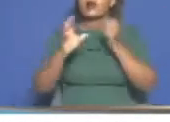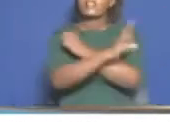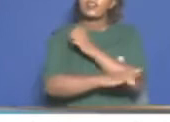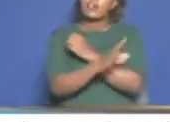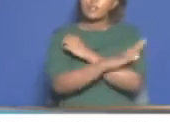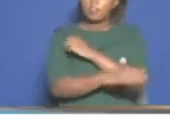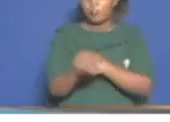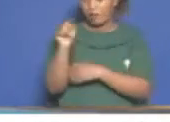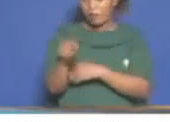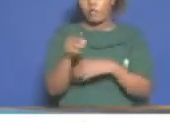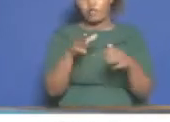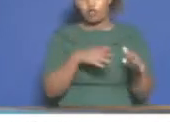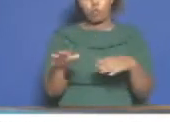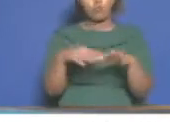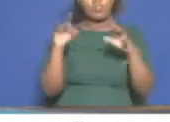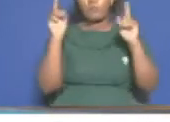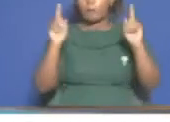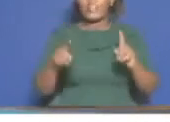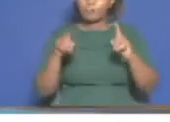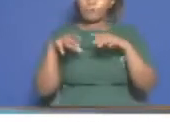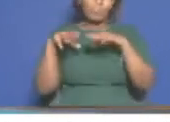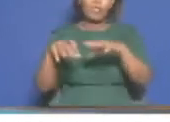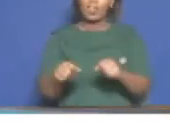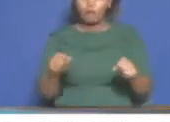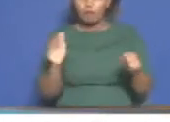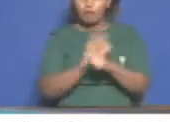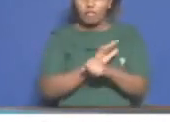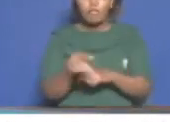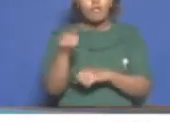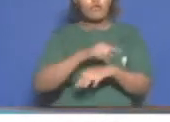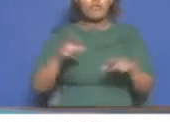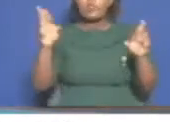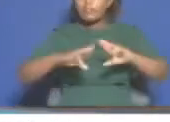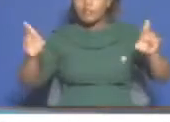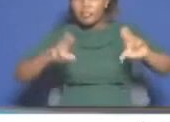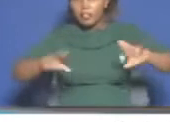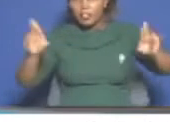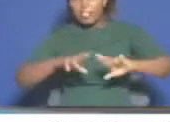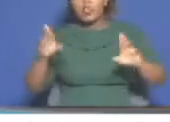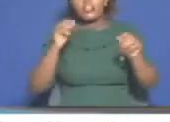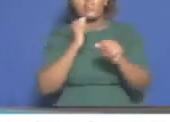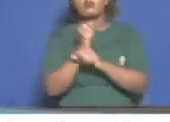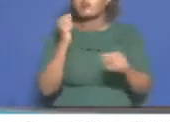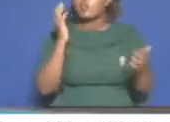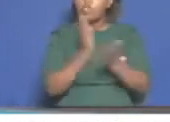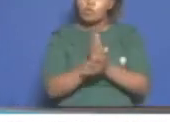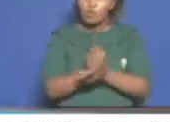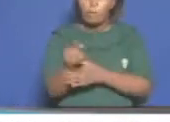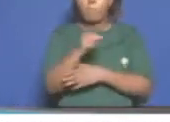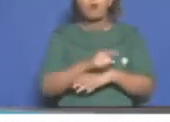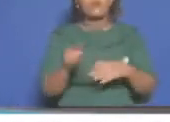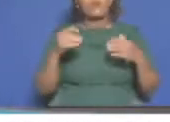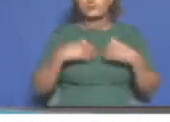hii to grab with all zeal, ya kwamba tuweze kujitokeza, tuweze kuhakikisha ya kwamba tumetoa yale